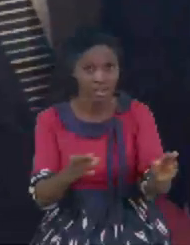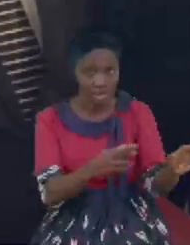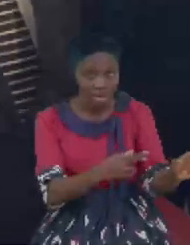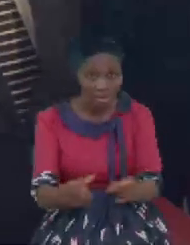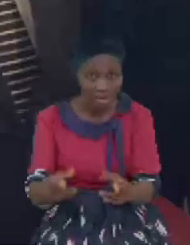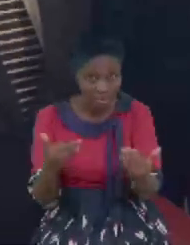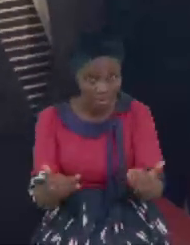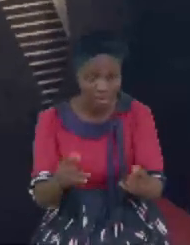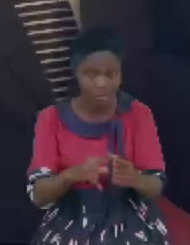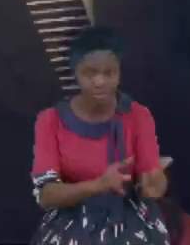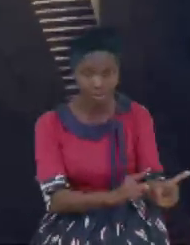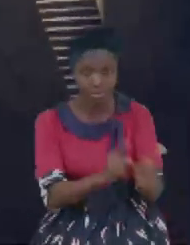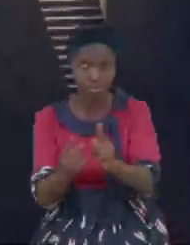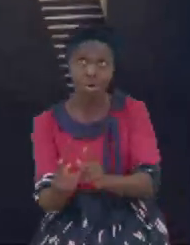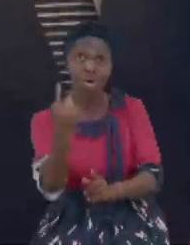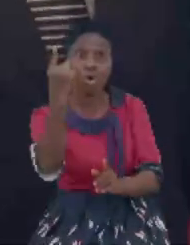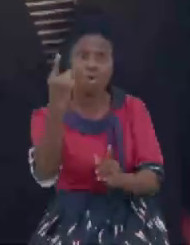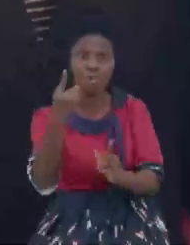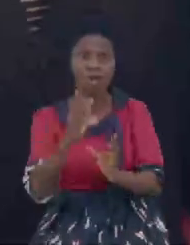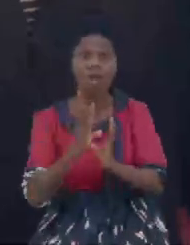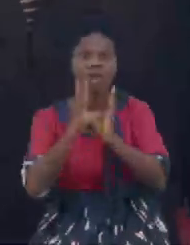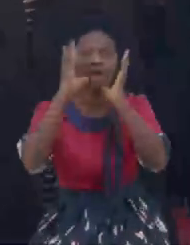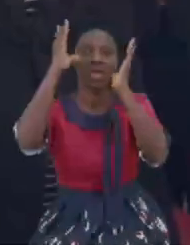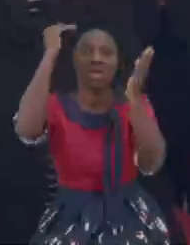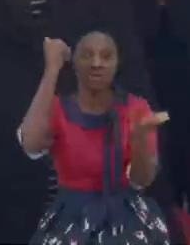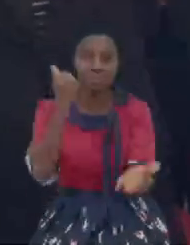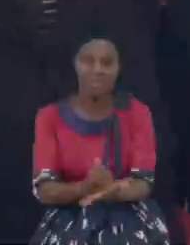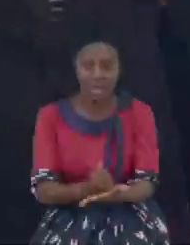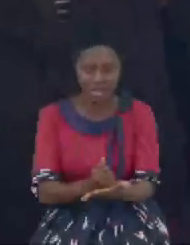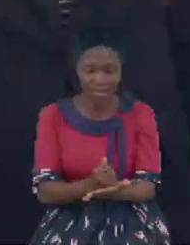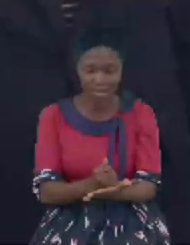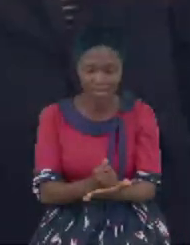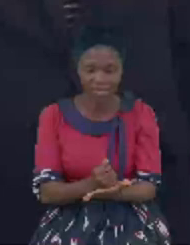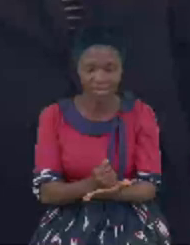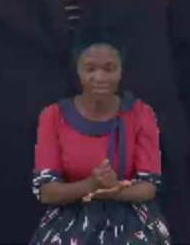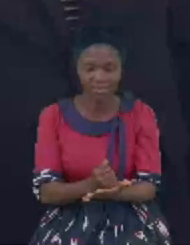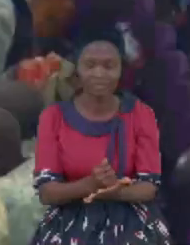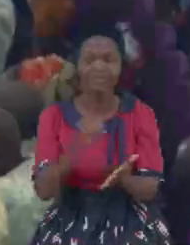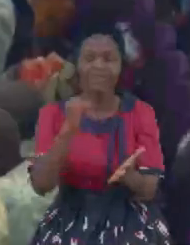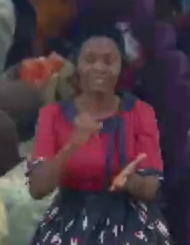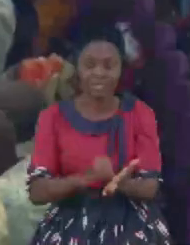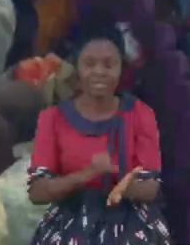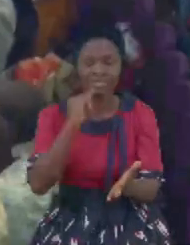prêts à monter, à posséder, qui disent...